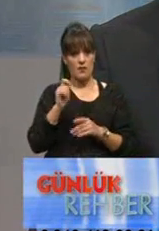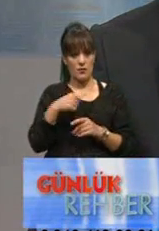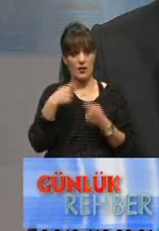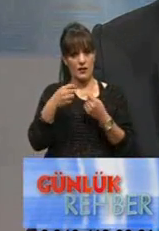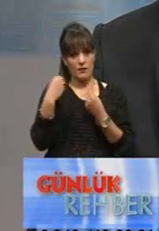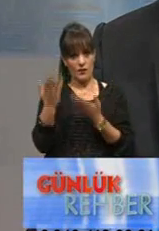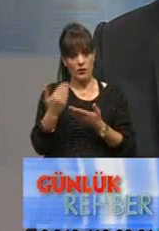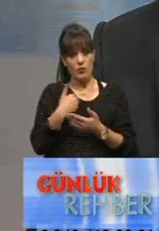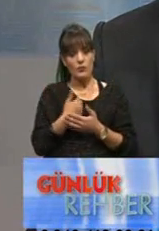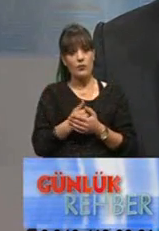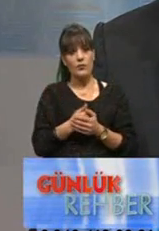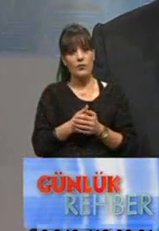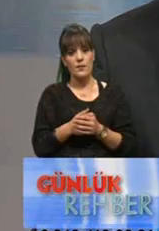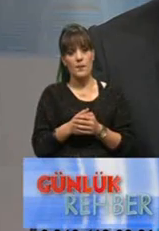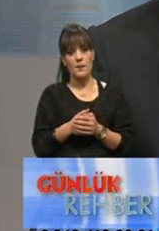ediyor.